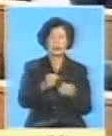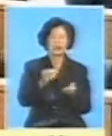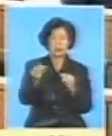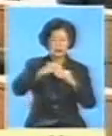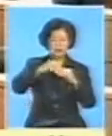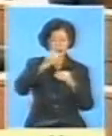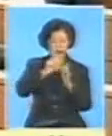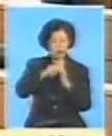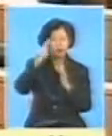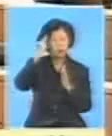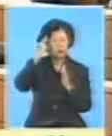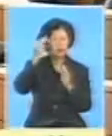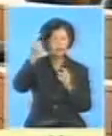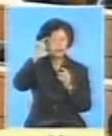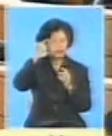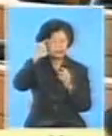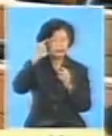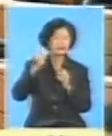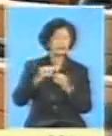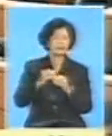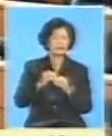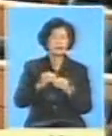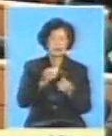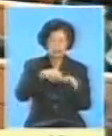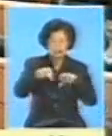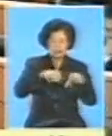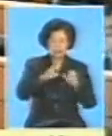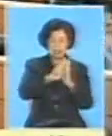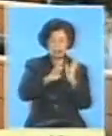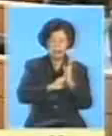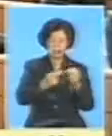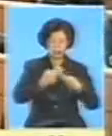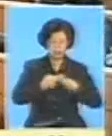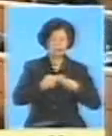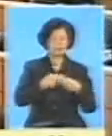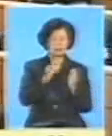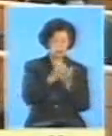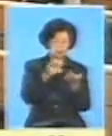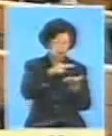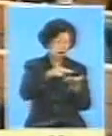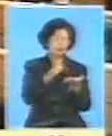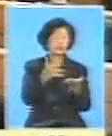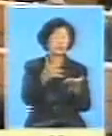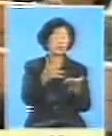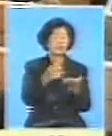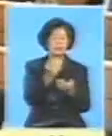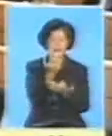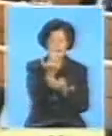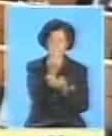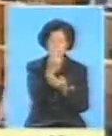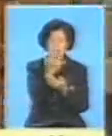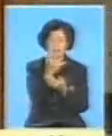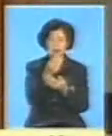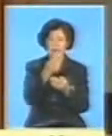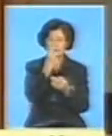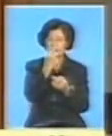เพิ่มความคิดเพิ่มวิสัยทัศน์เพิ่มแนวคิดจัดระเบียบตัวเองหนังสือก็ไม่อ่านทีวีก็ไม่ดูแต่ละครแล้วมันจะ